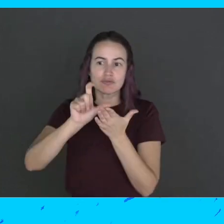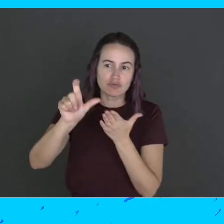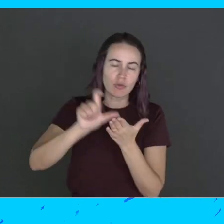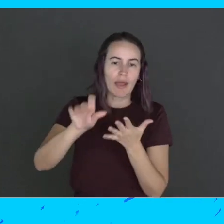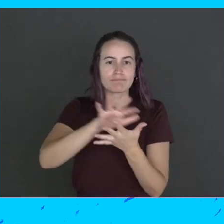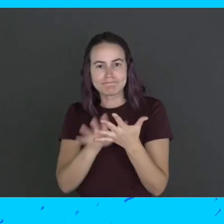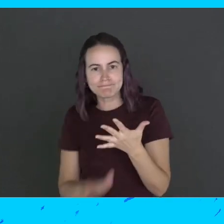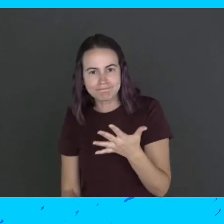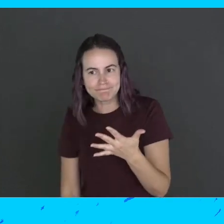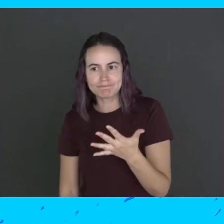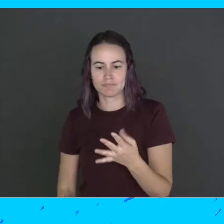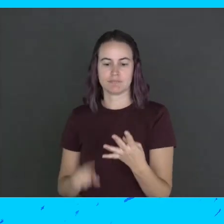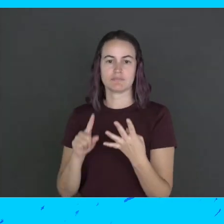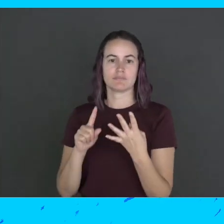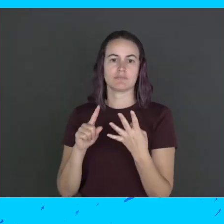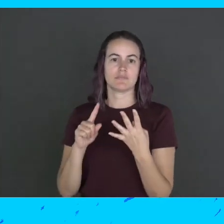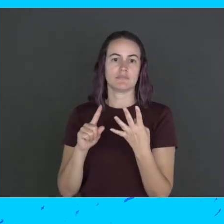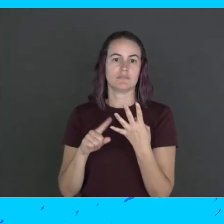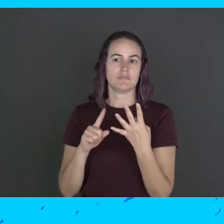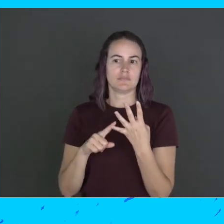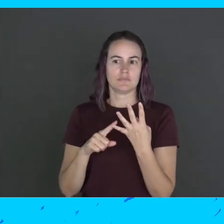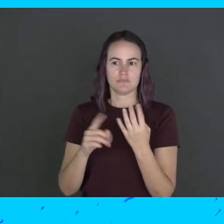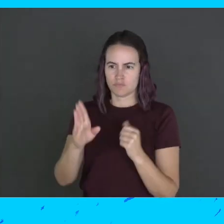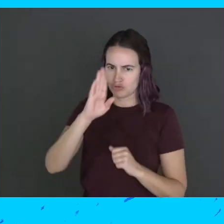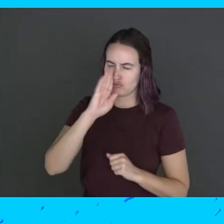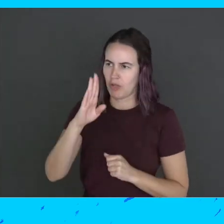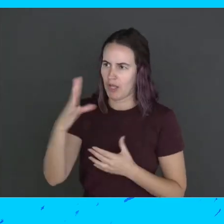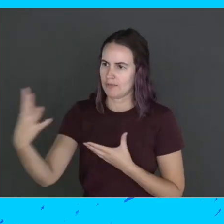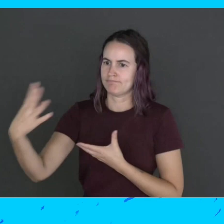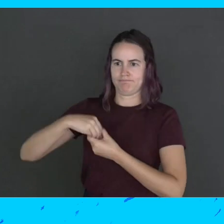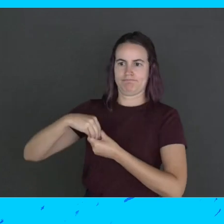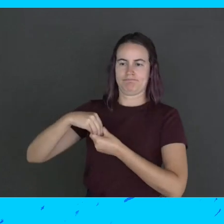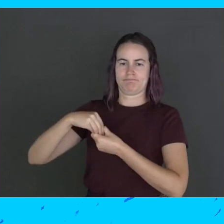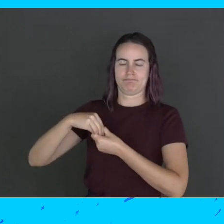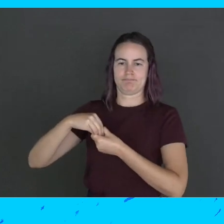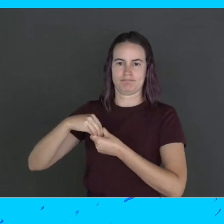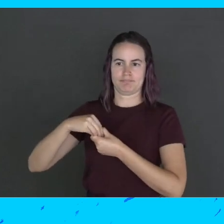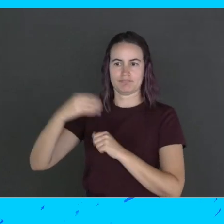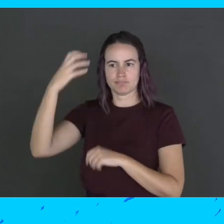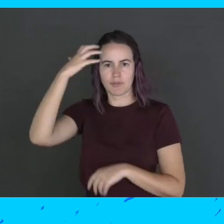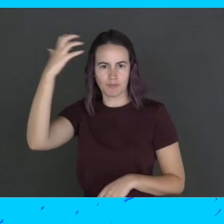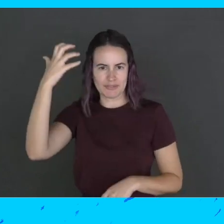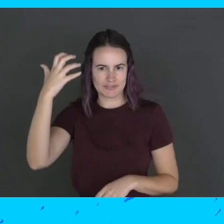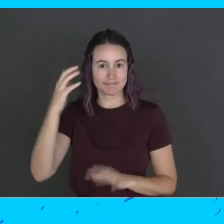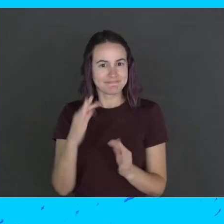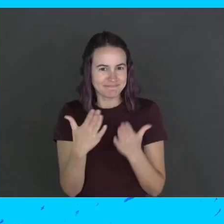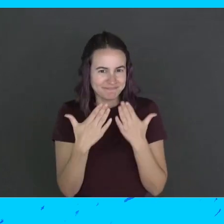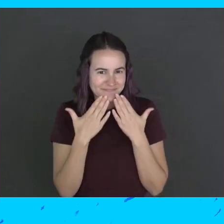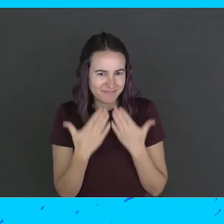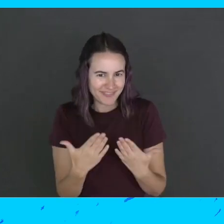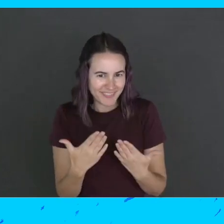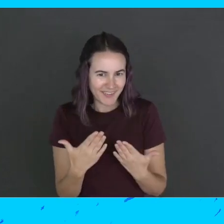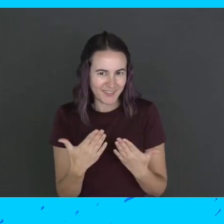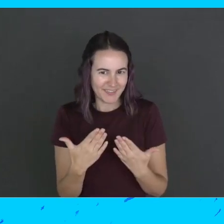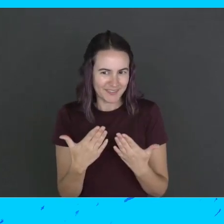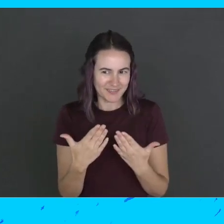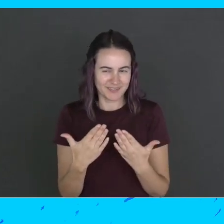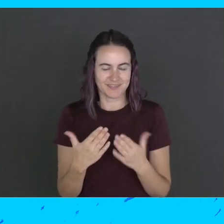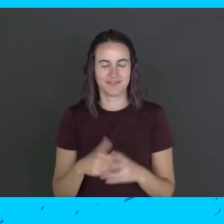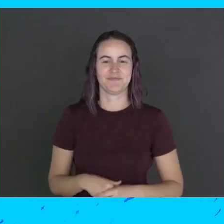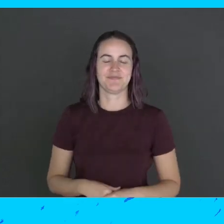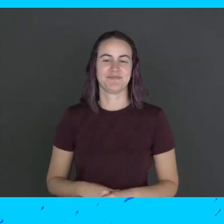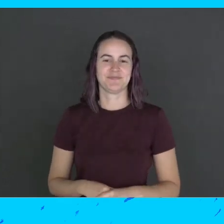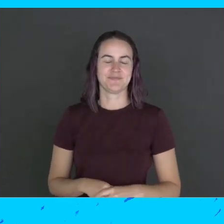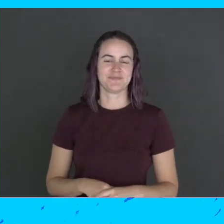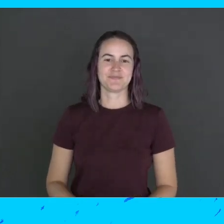Et ensuite, le quatrième, c'est l'engagement direct avec les législateurs. Bon, on va réviser ces